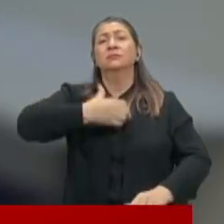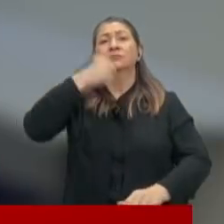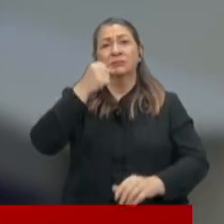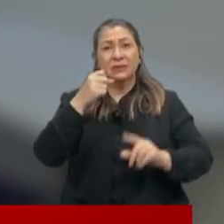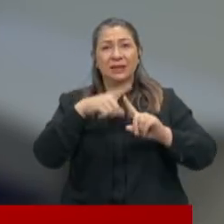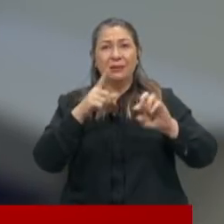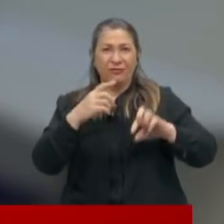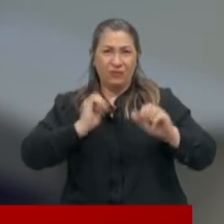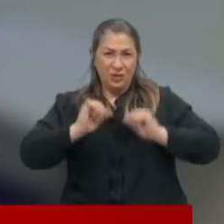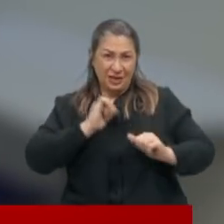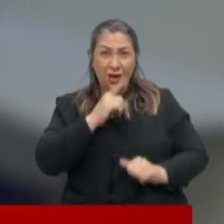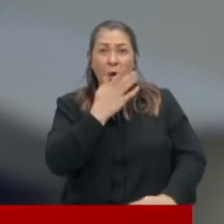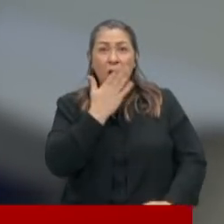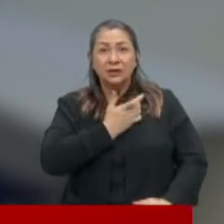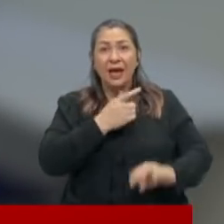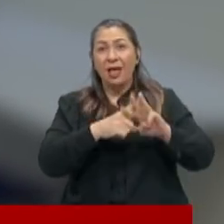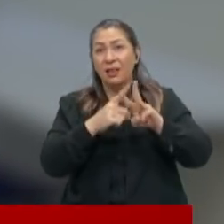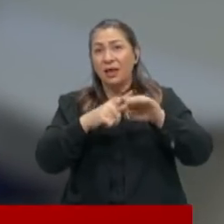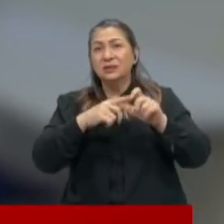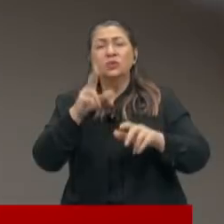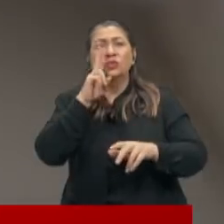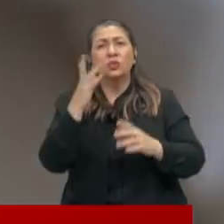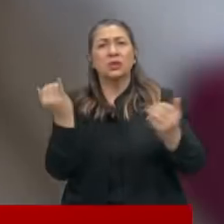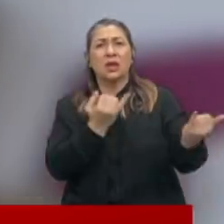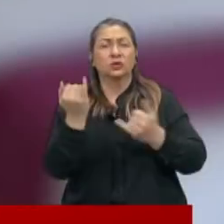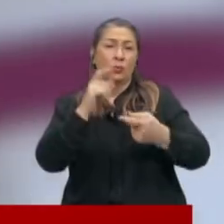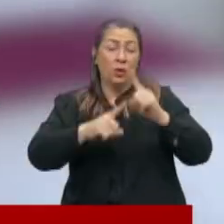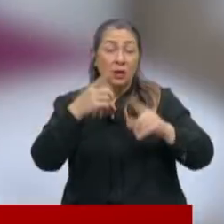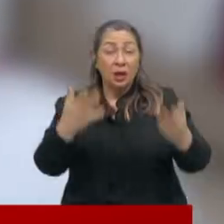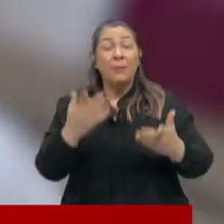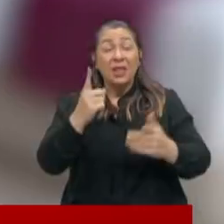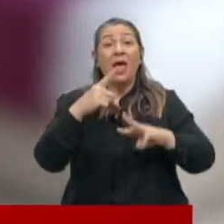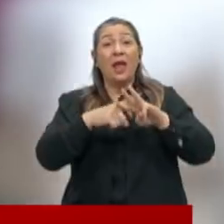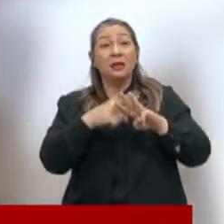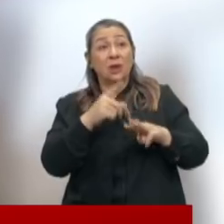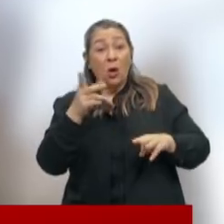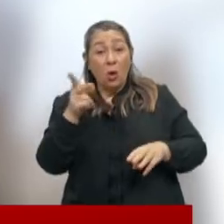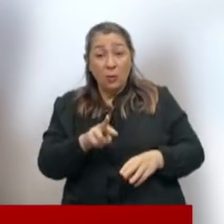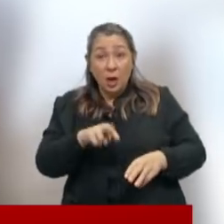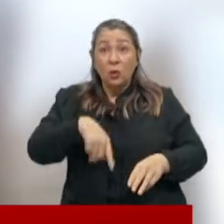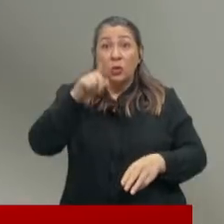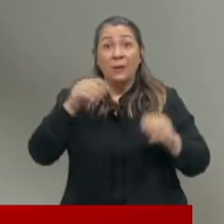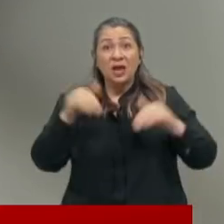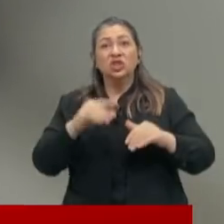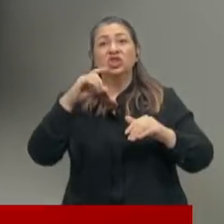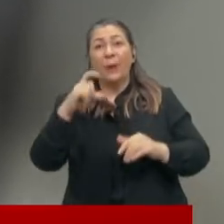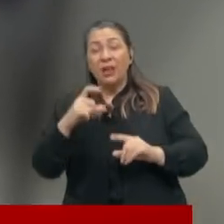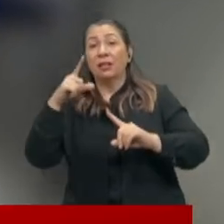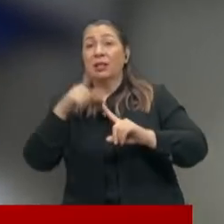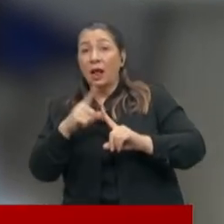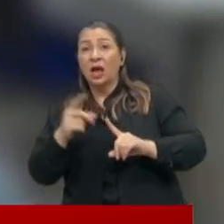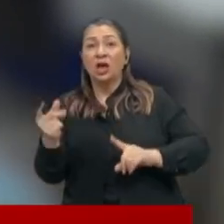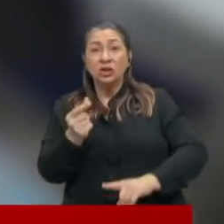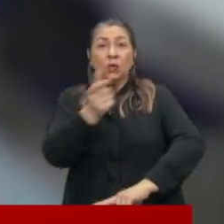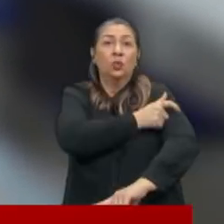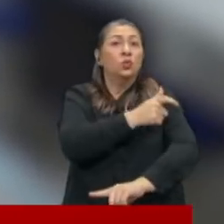fakültesi öğrencisi Enes Kara'nın hazin sonunu tartışıyor siyaset. Ve bir de Enes'in ölümüyle gündeme gelen cemaat, tarikat ve kaçak